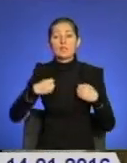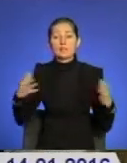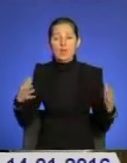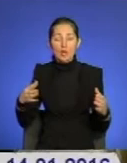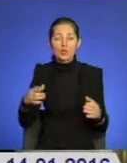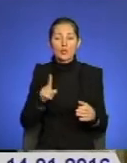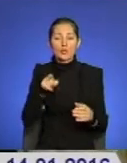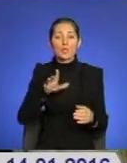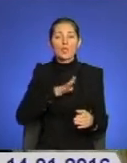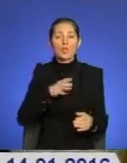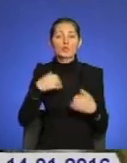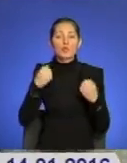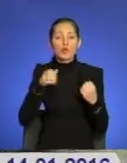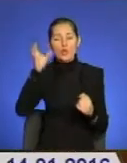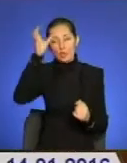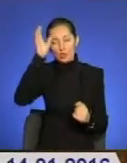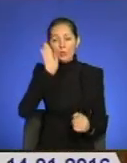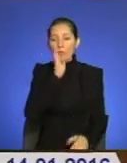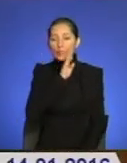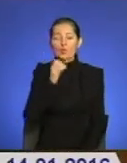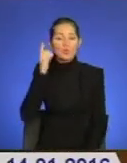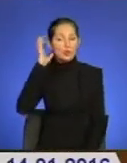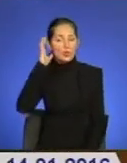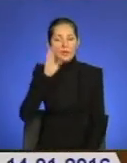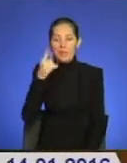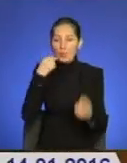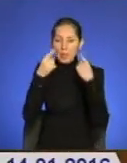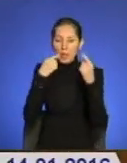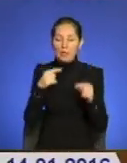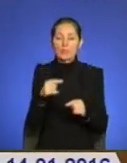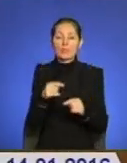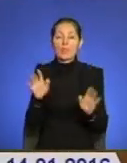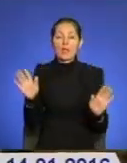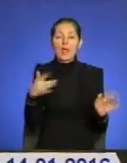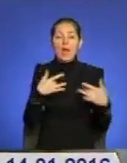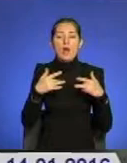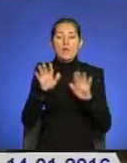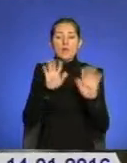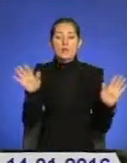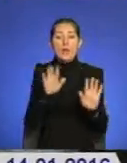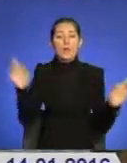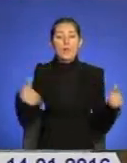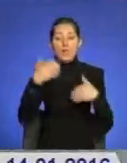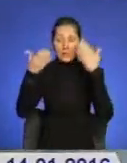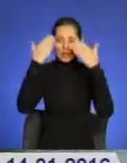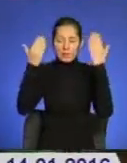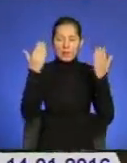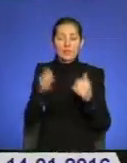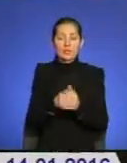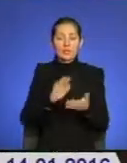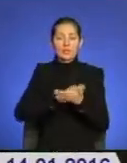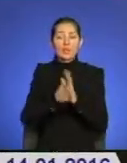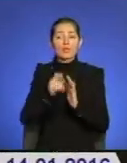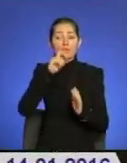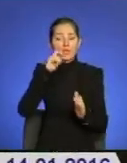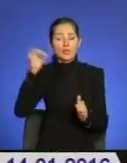мамусю слухав і не плакав. Добрий вертеп повеселив і про ситуацію в Україні нагадав. А веселий танок закрутив і малих, і старих